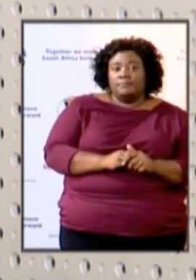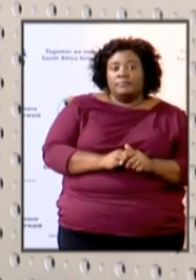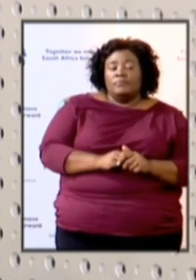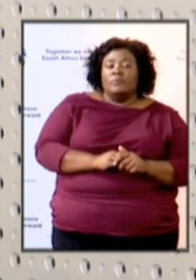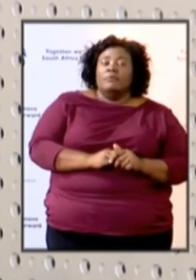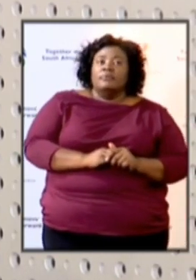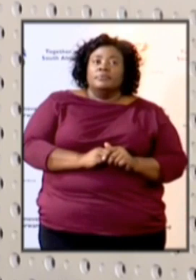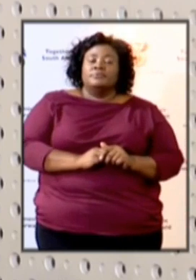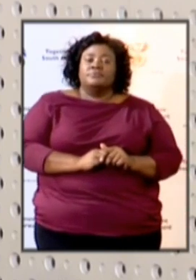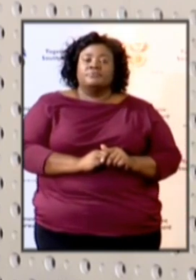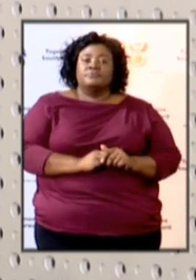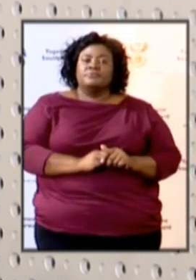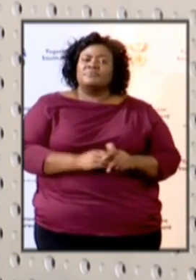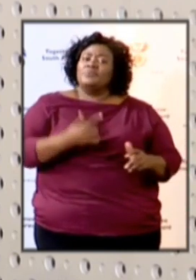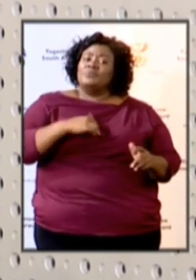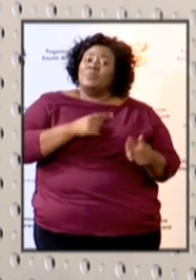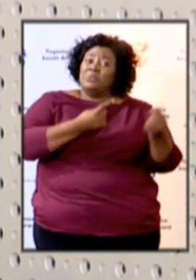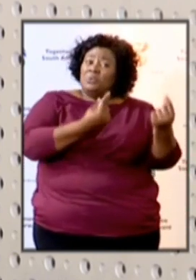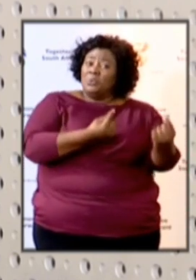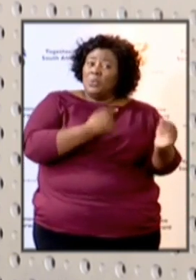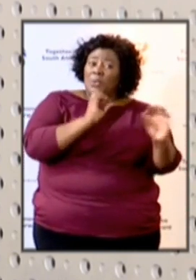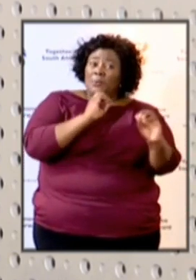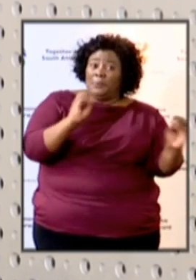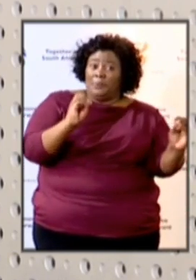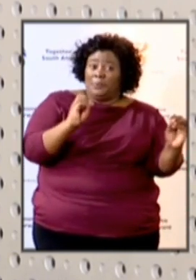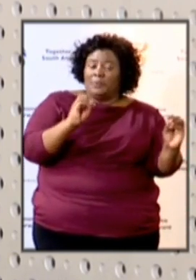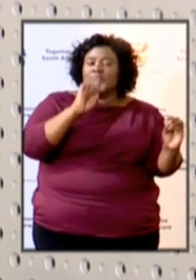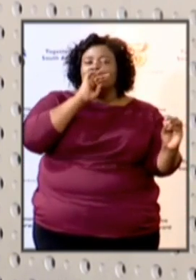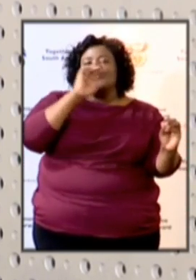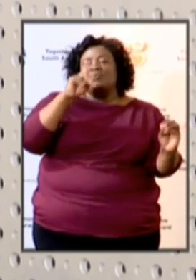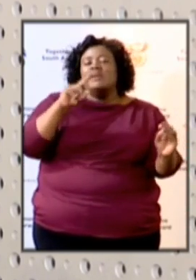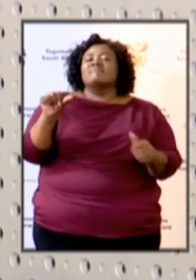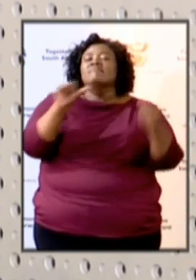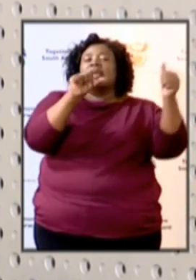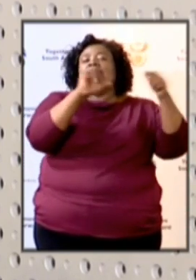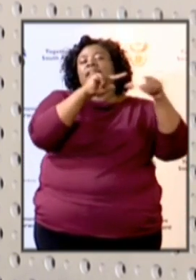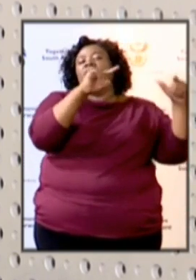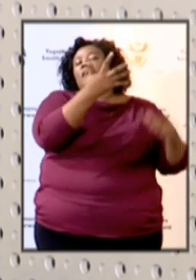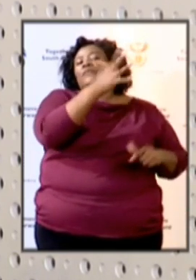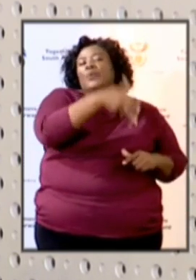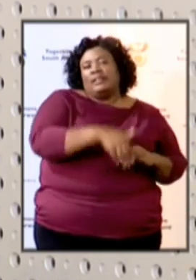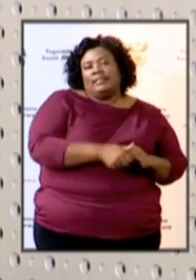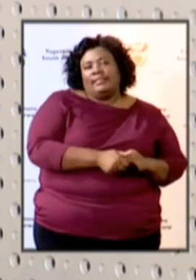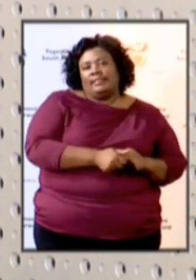uma singakwenzi lokho sibuyela ku